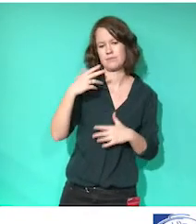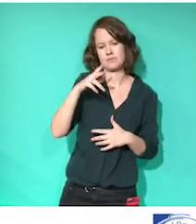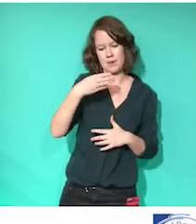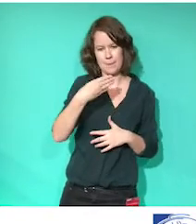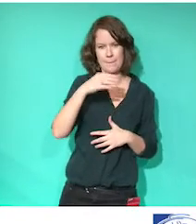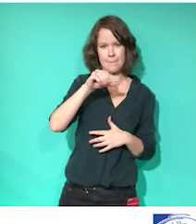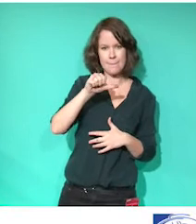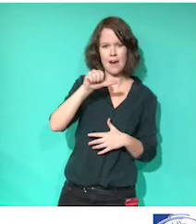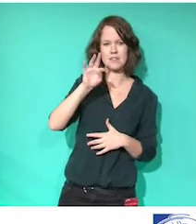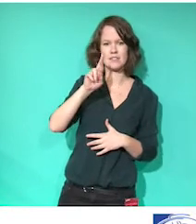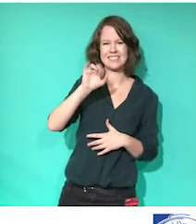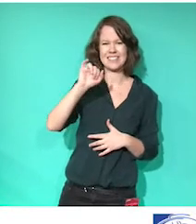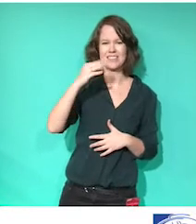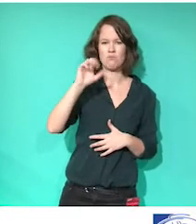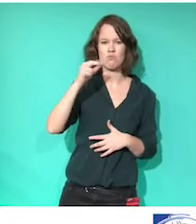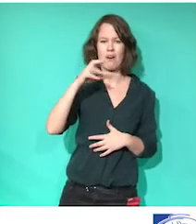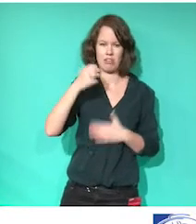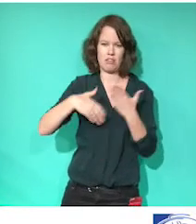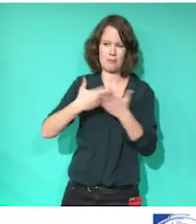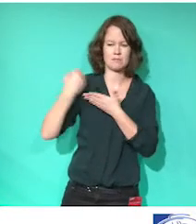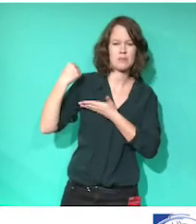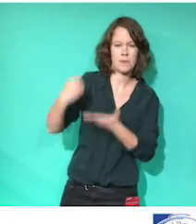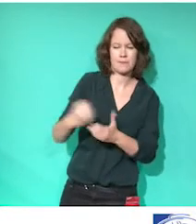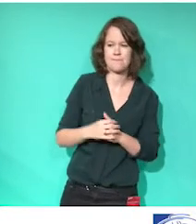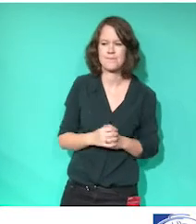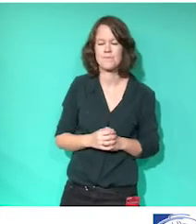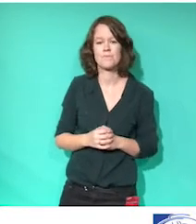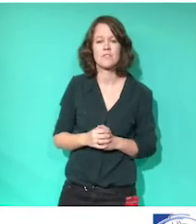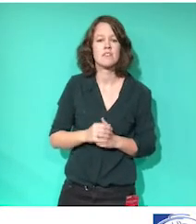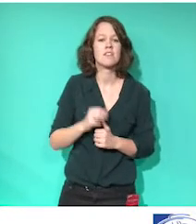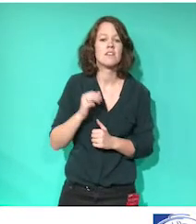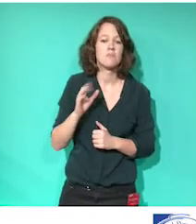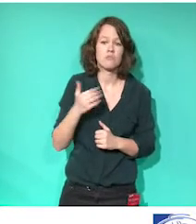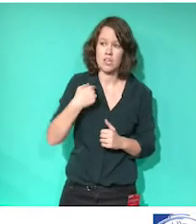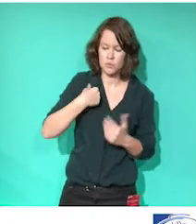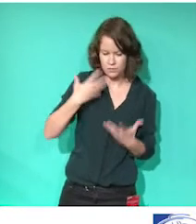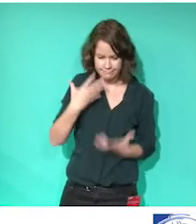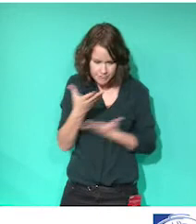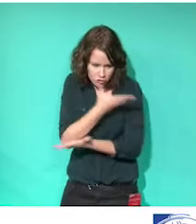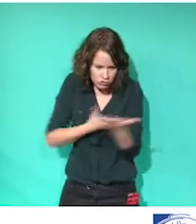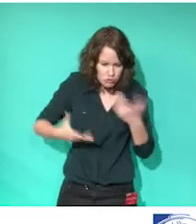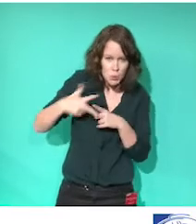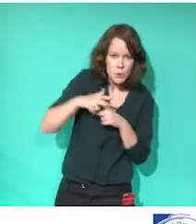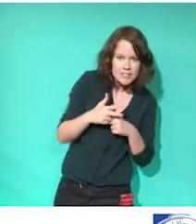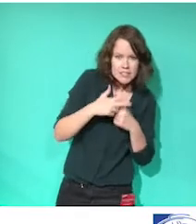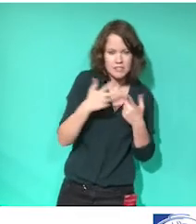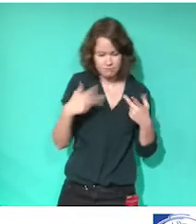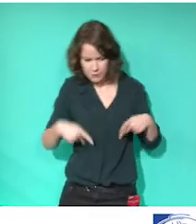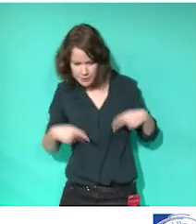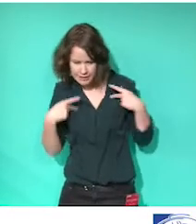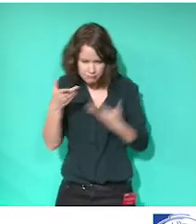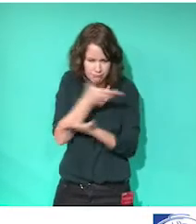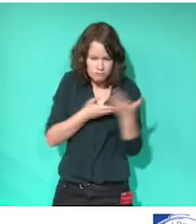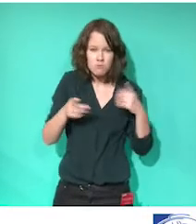Au travers de ce comité, nous avons donc mutualisé nos pratiques, nos outils, nos perspectives. Nous avons mis en commun le